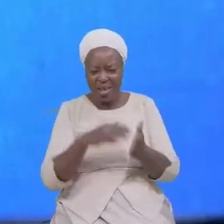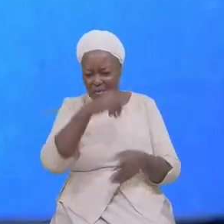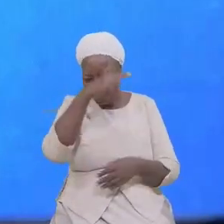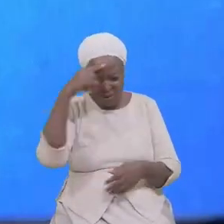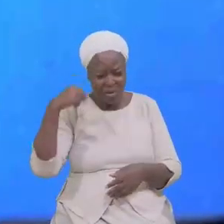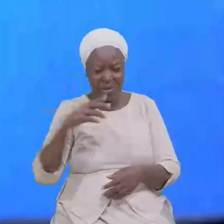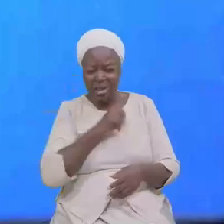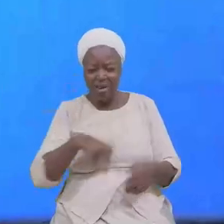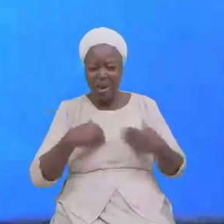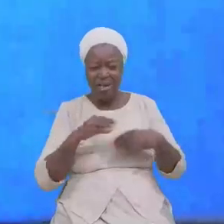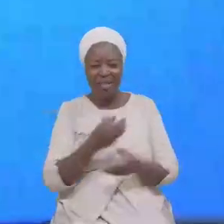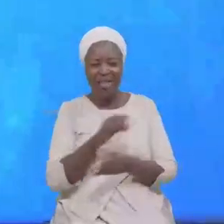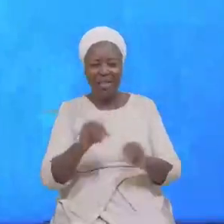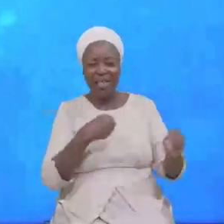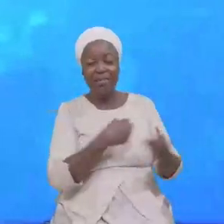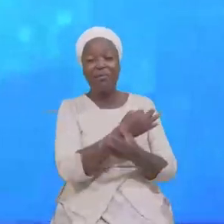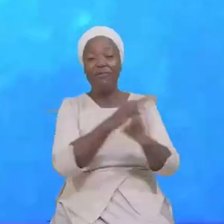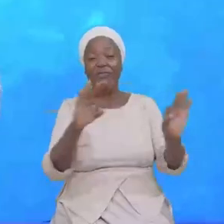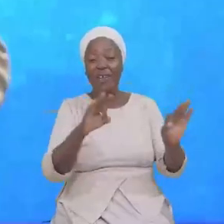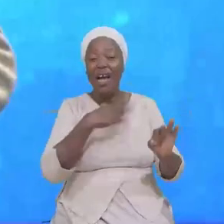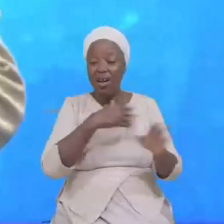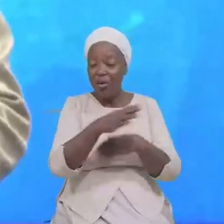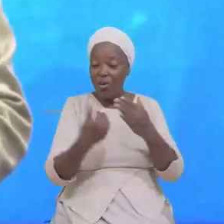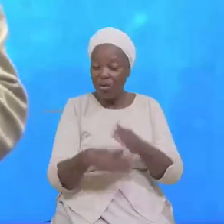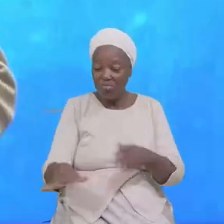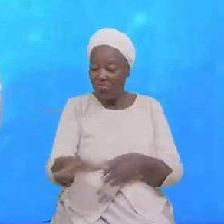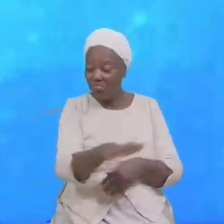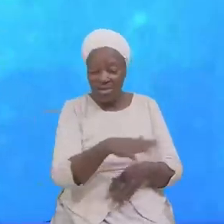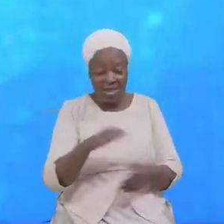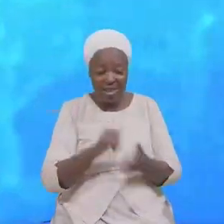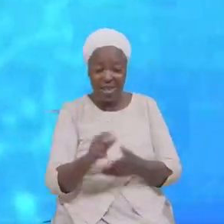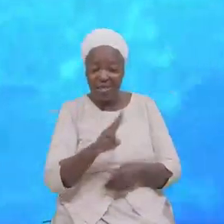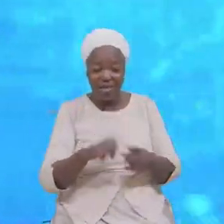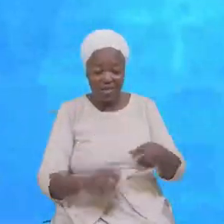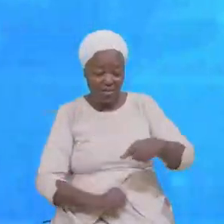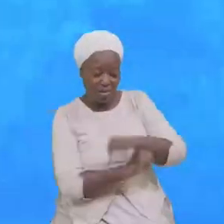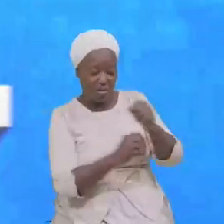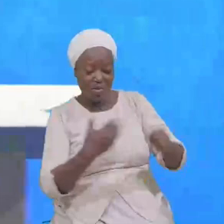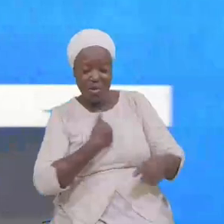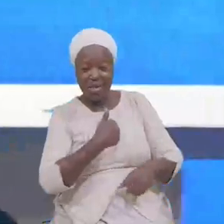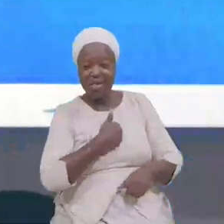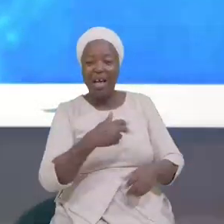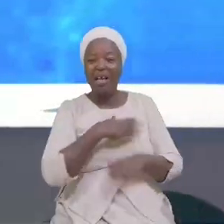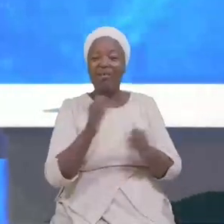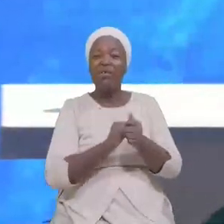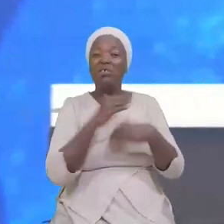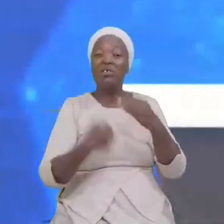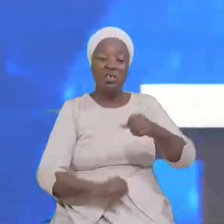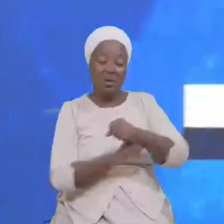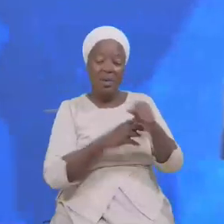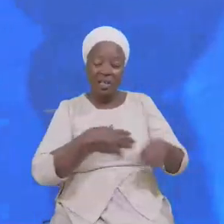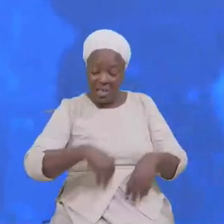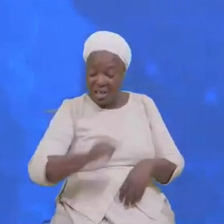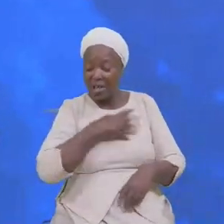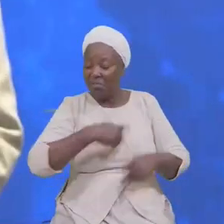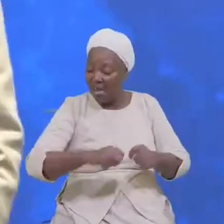n'est plus pour moi. Et toutes ces choses que j'utilisais pour m'équilibrer là, et même avec les soutiens là, j'essaie, mais